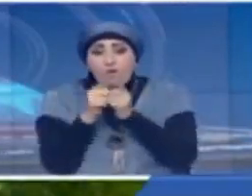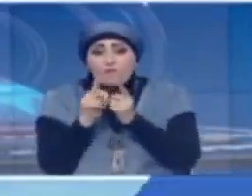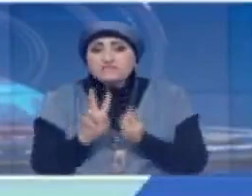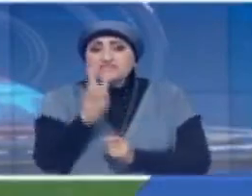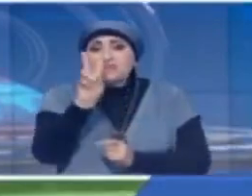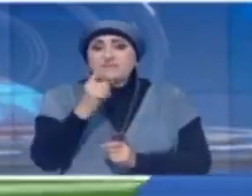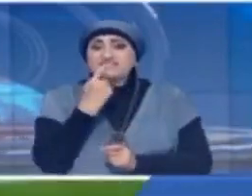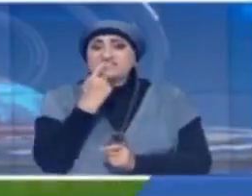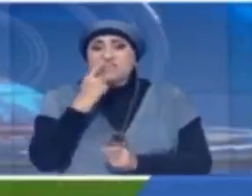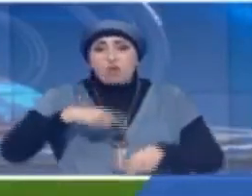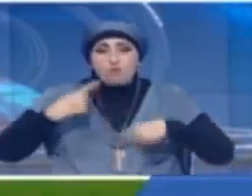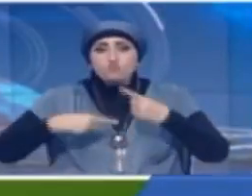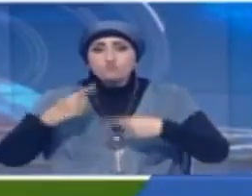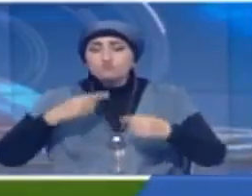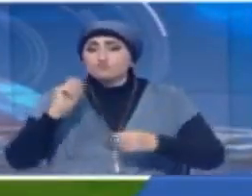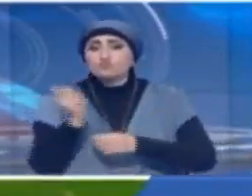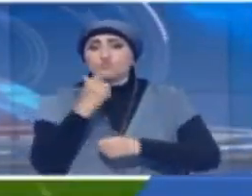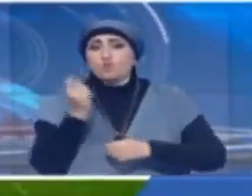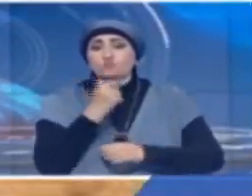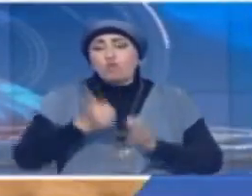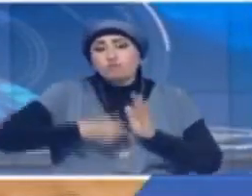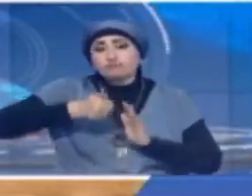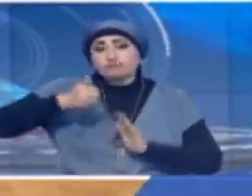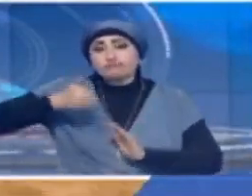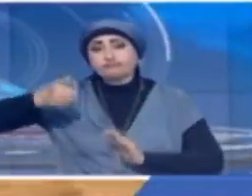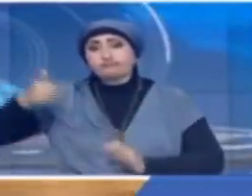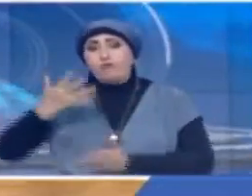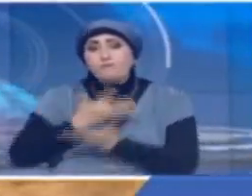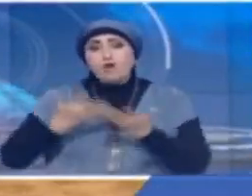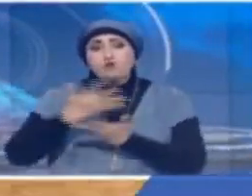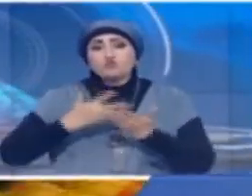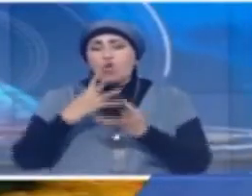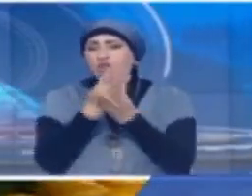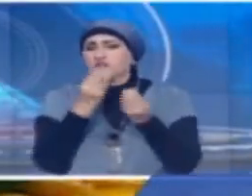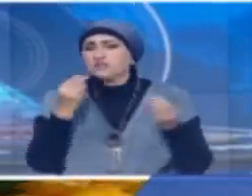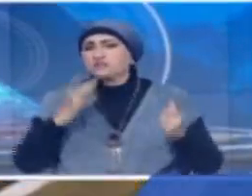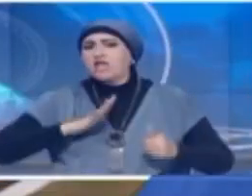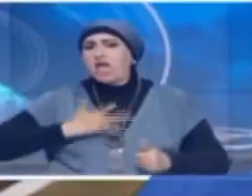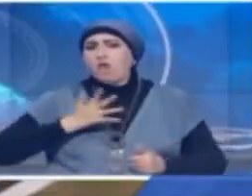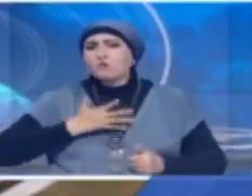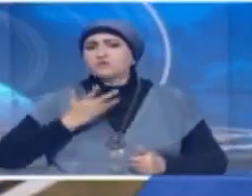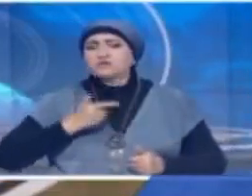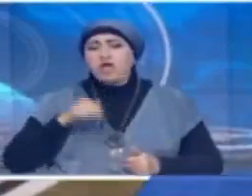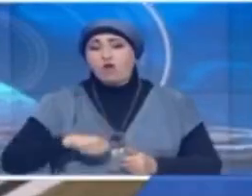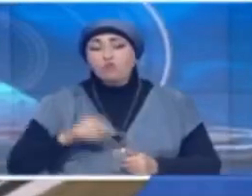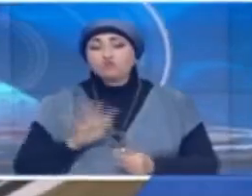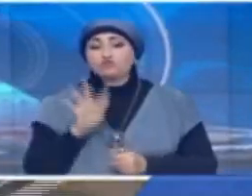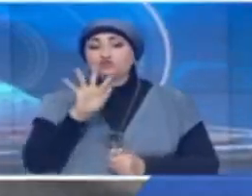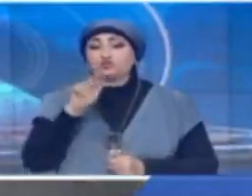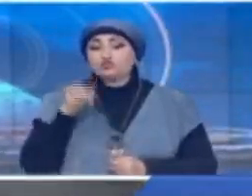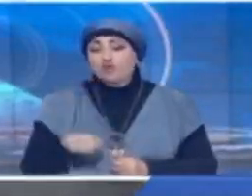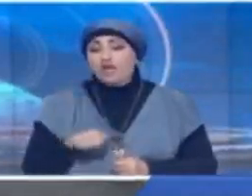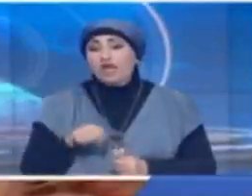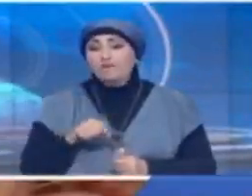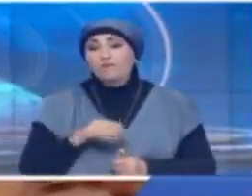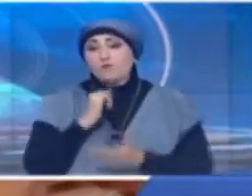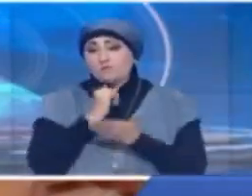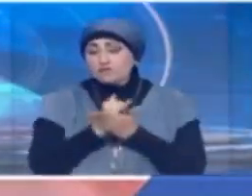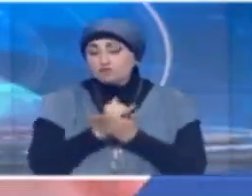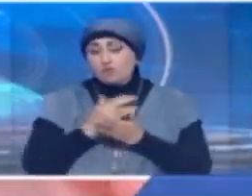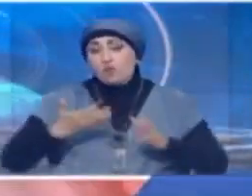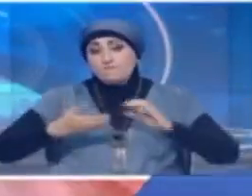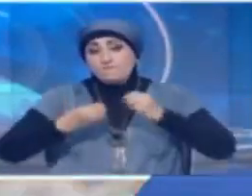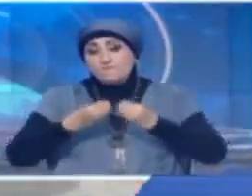هنا عندما تتوافر الاراده الشعبيه وايضا تتوافر الاراده السياسيه نجد الان مصر في طريقها الى الجمهوريه الجديده.